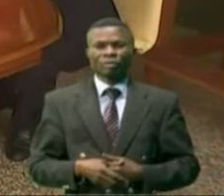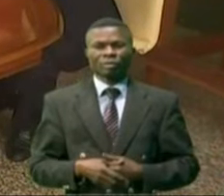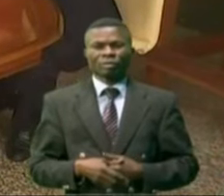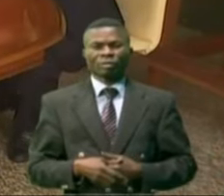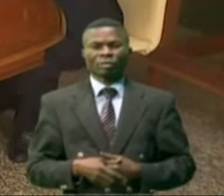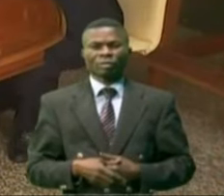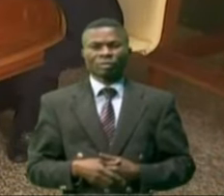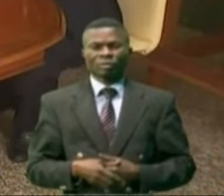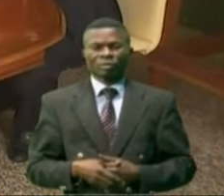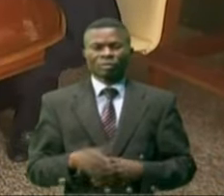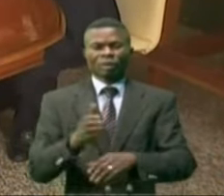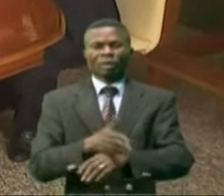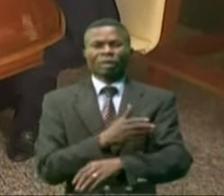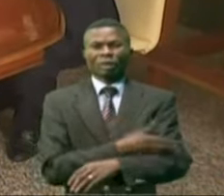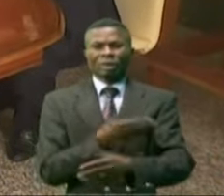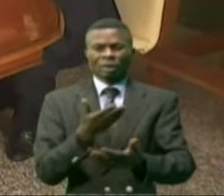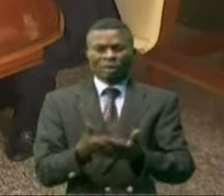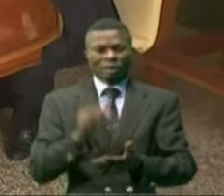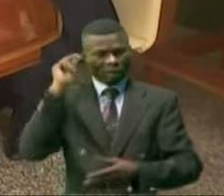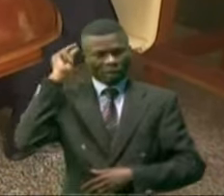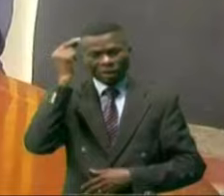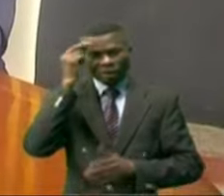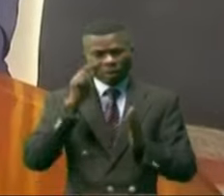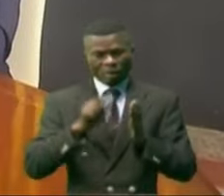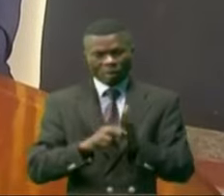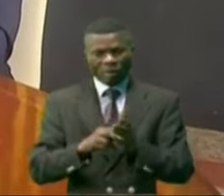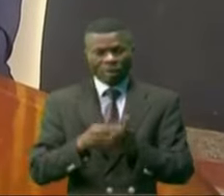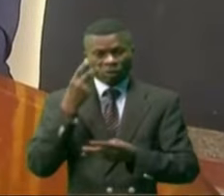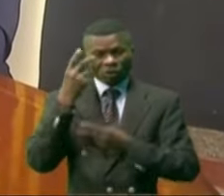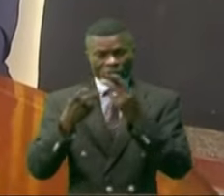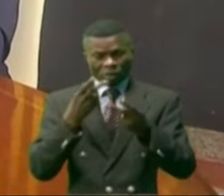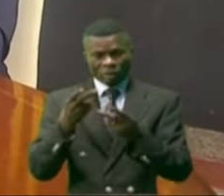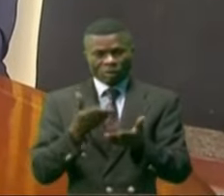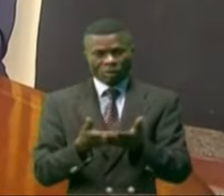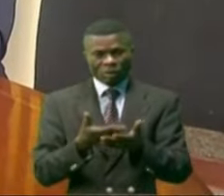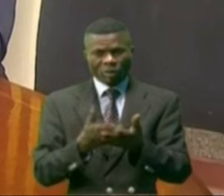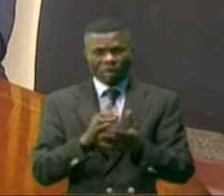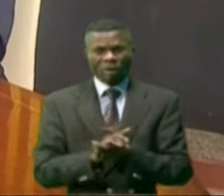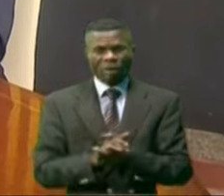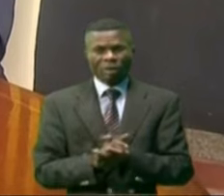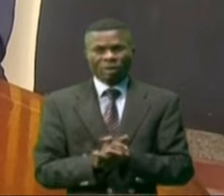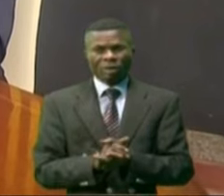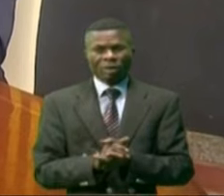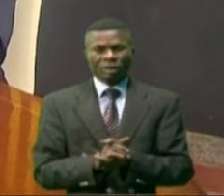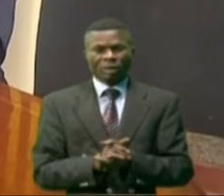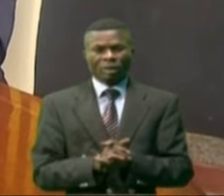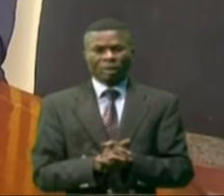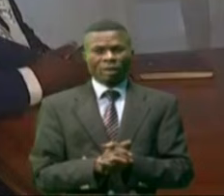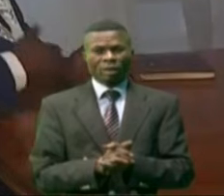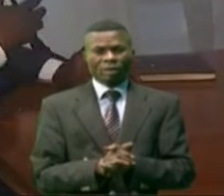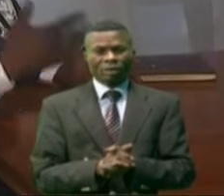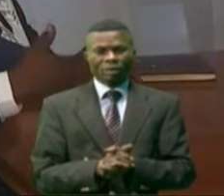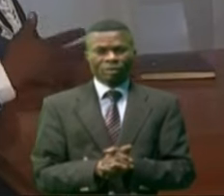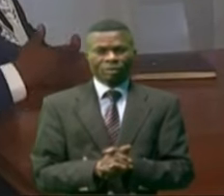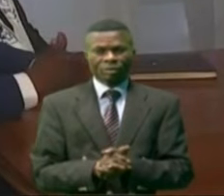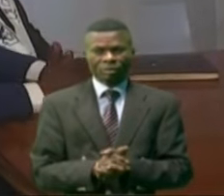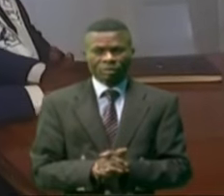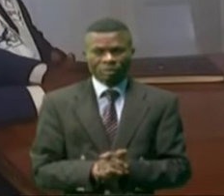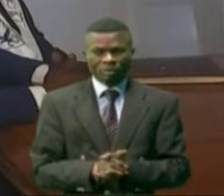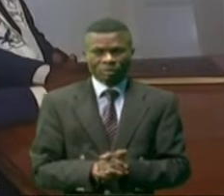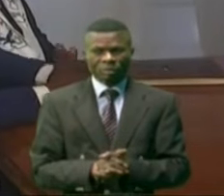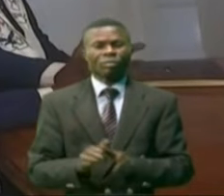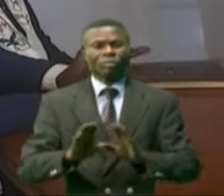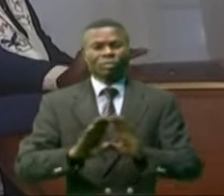C'est une marque de reconnaissance d'un parcours élogieux en politique et dans les actions communautaires. Ce diplôme de